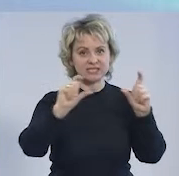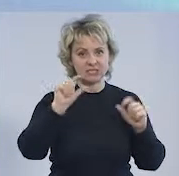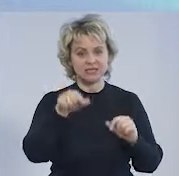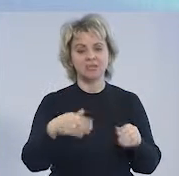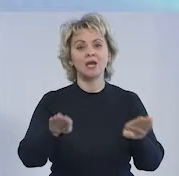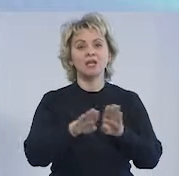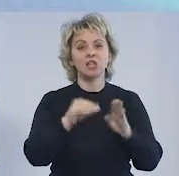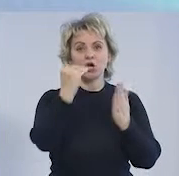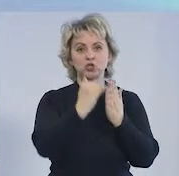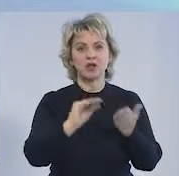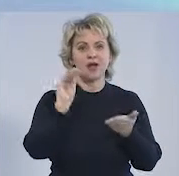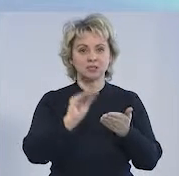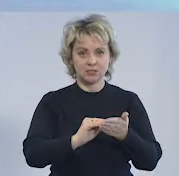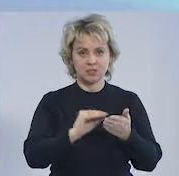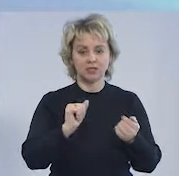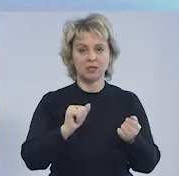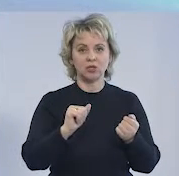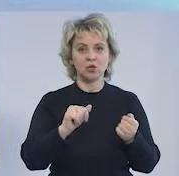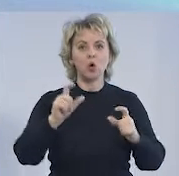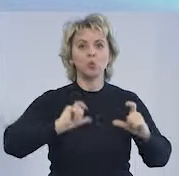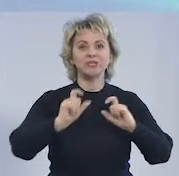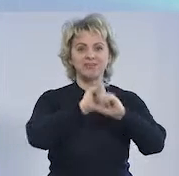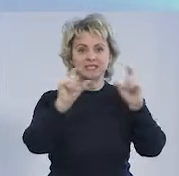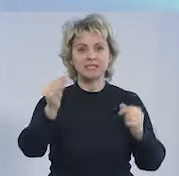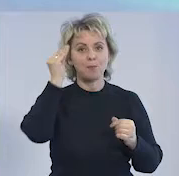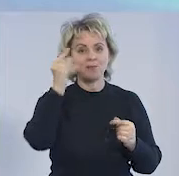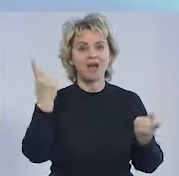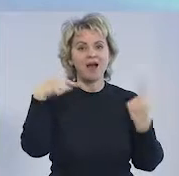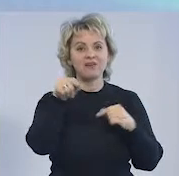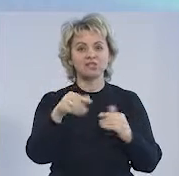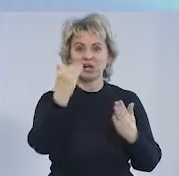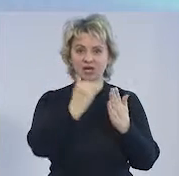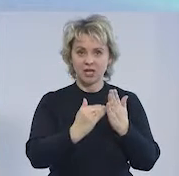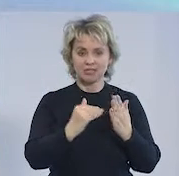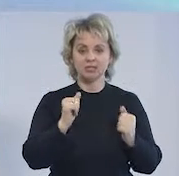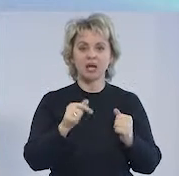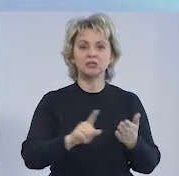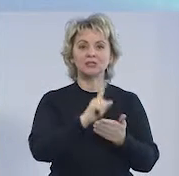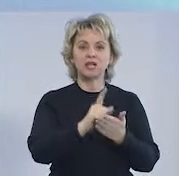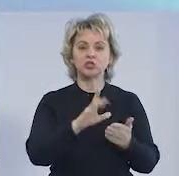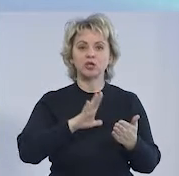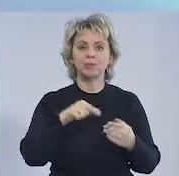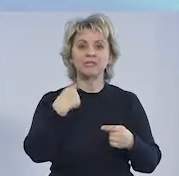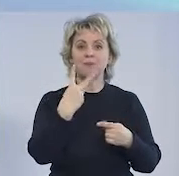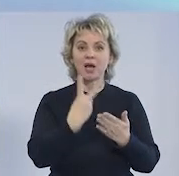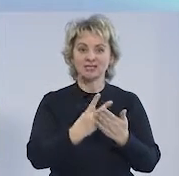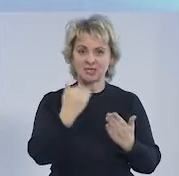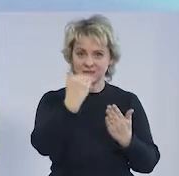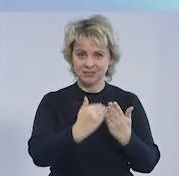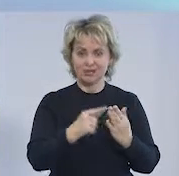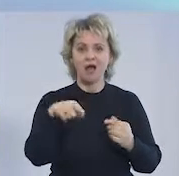вот, критерием оценки университетов, по мнению авторов рейтинга, должны стать следующие